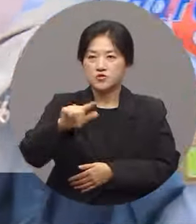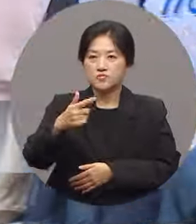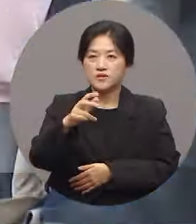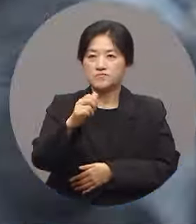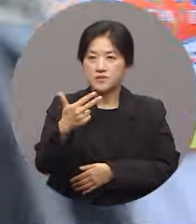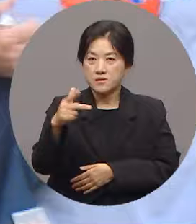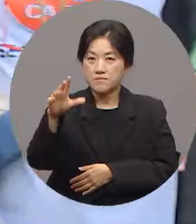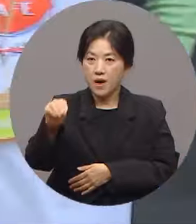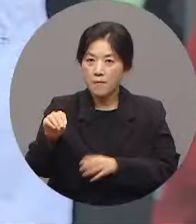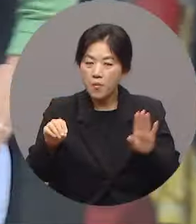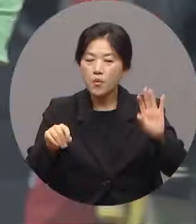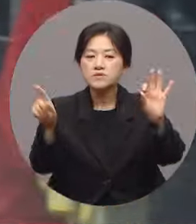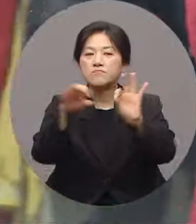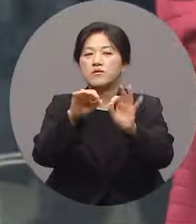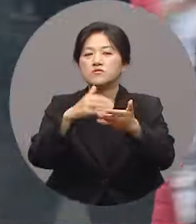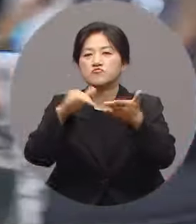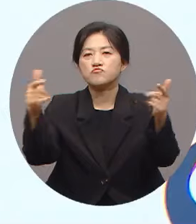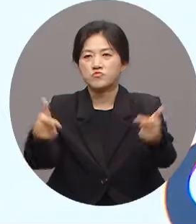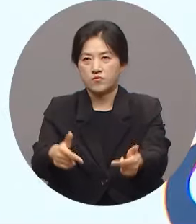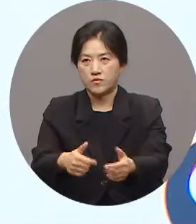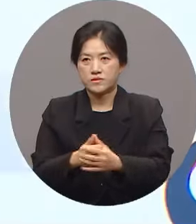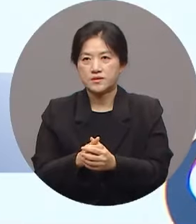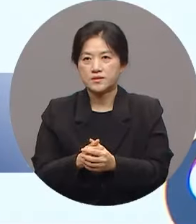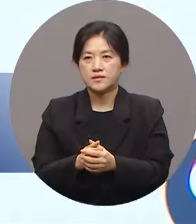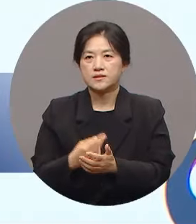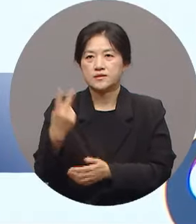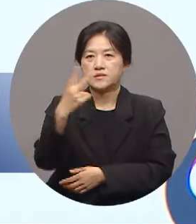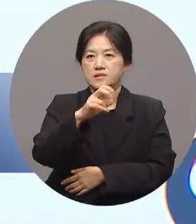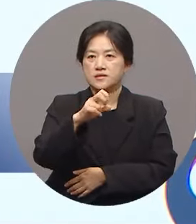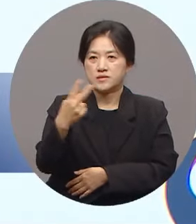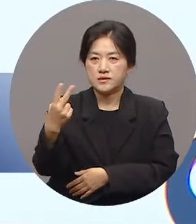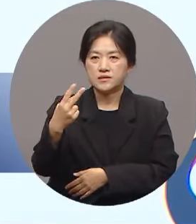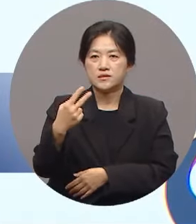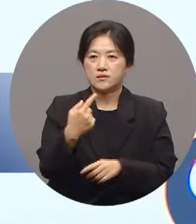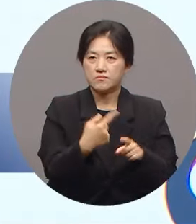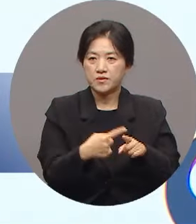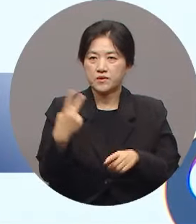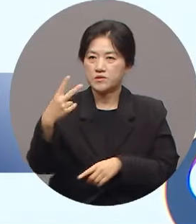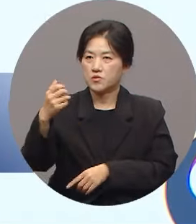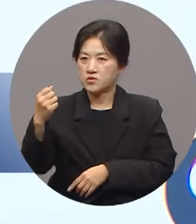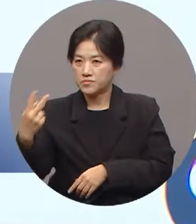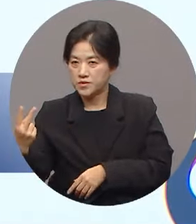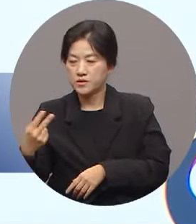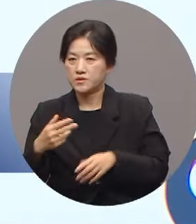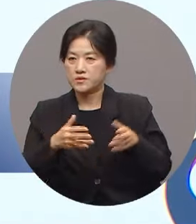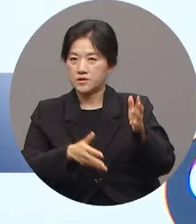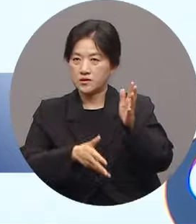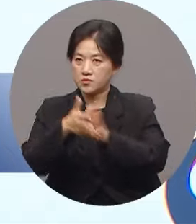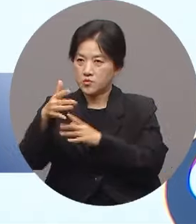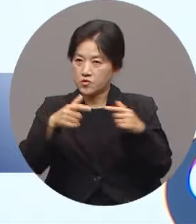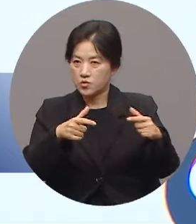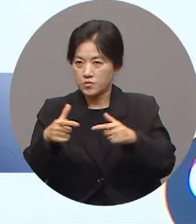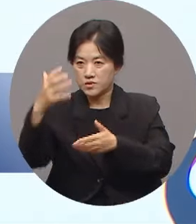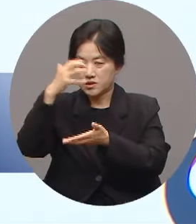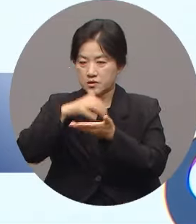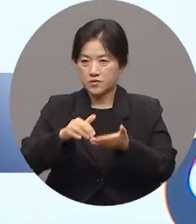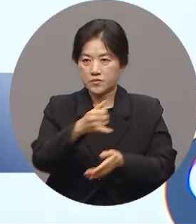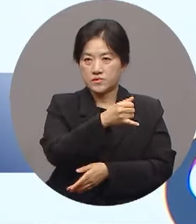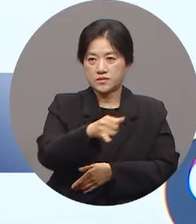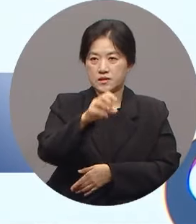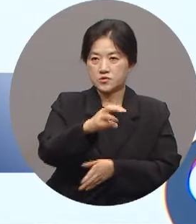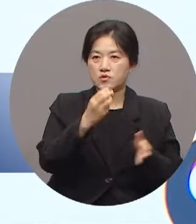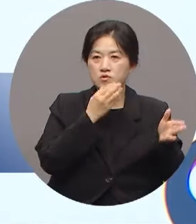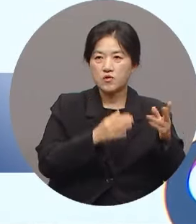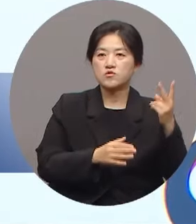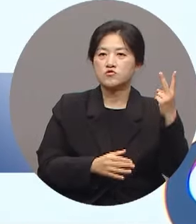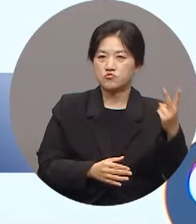10% 이상 감소할 전망입니다 2022년 대비 2052년 시도별 총인구는 세종과 경기